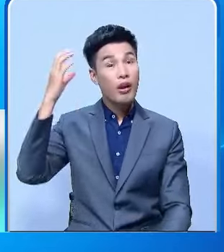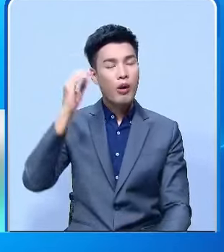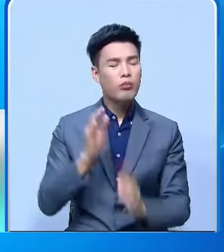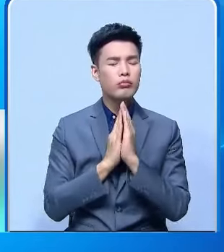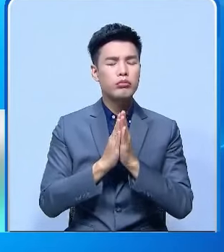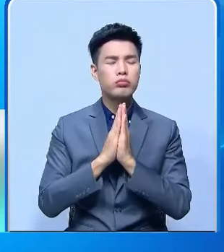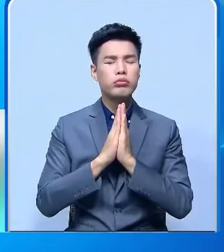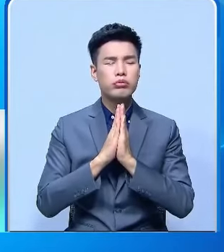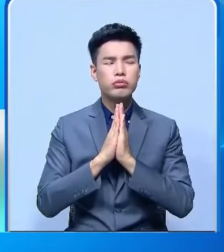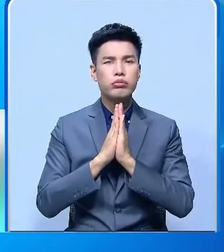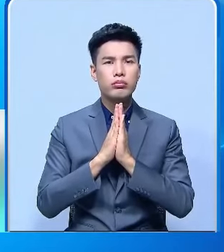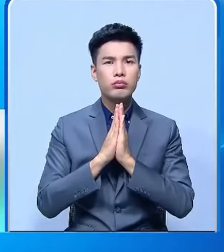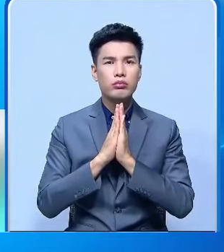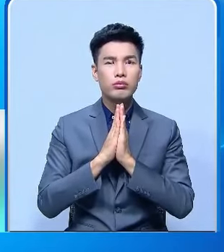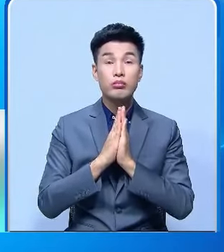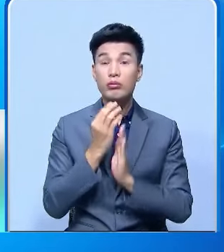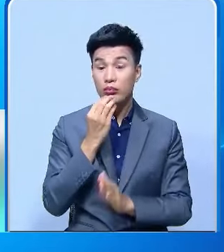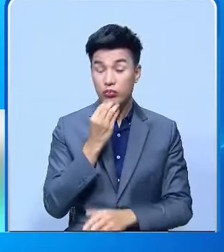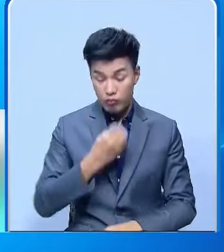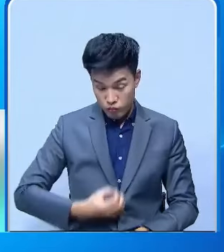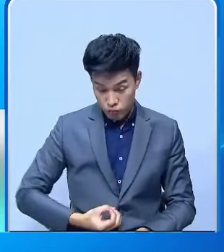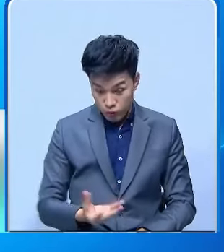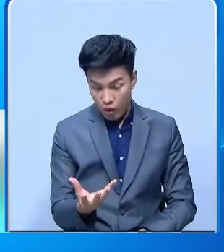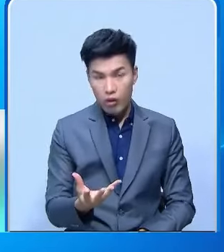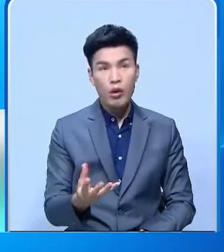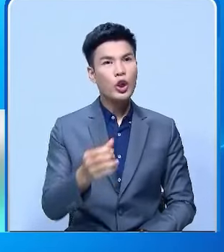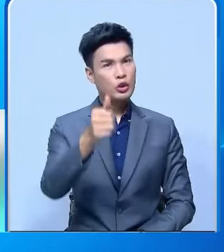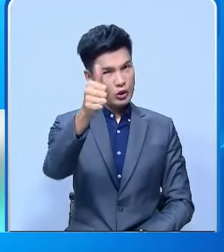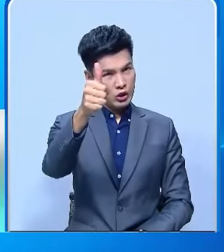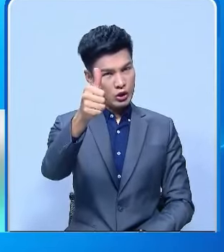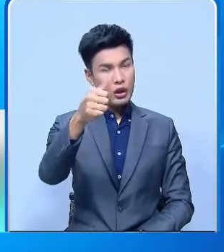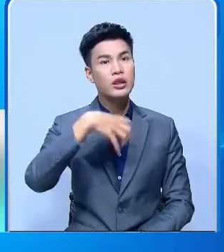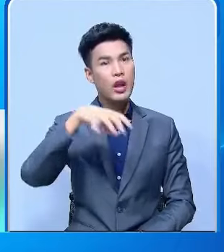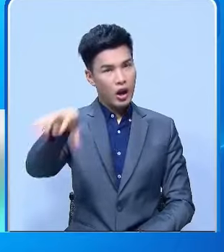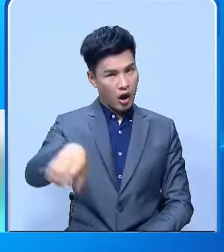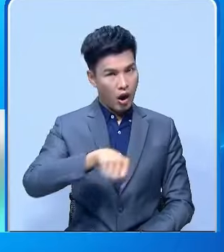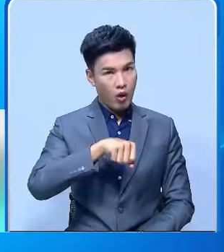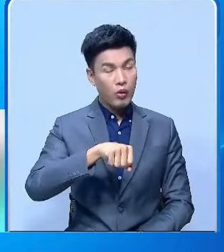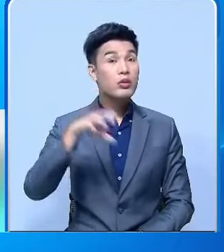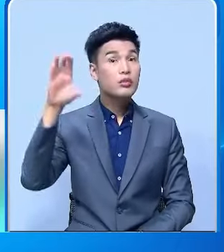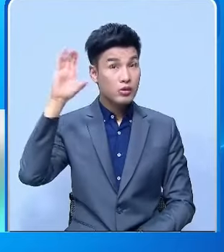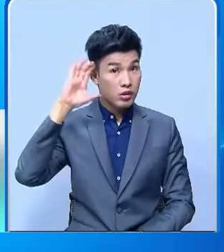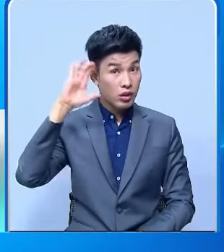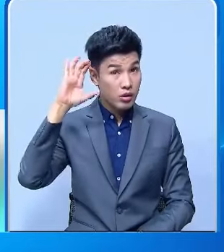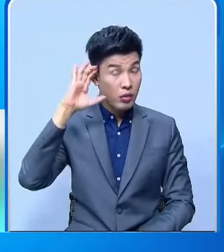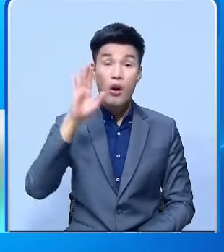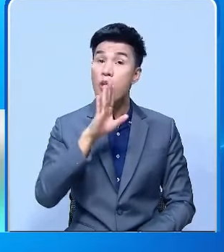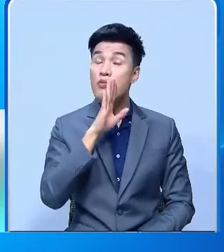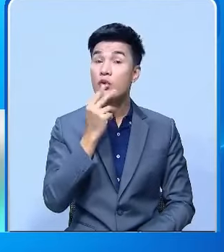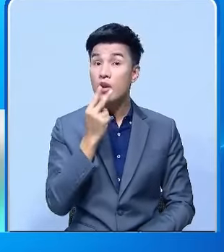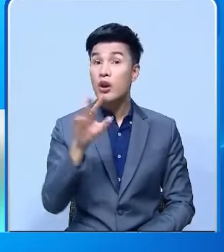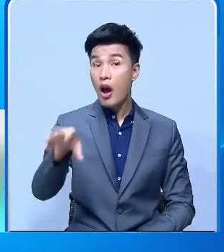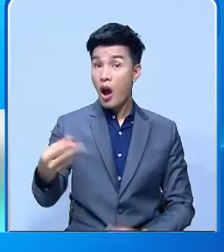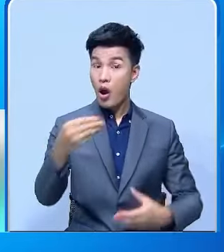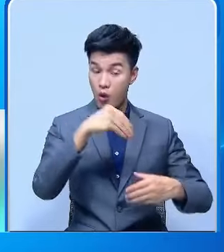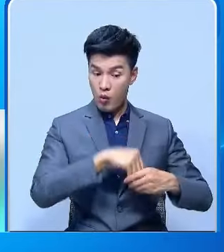ว่ารกแบบเนี้ยเป็นของขลังใครๆก็อยากได้ครอบครองเขาเชื่อกันว่าถ้าพกรกแมวติดตัว